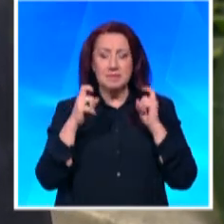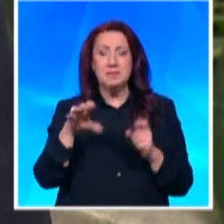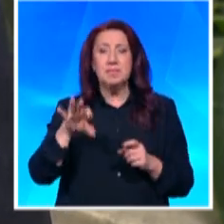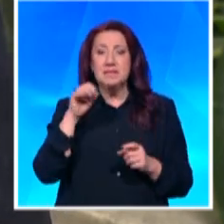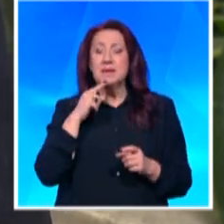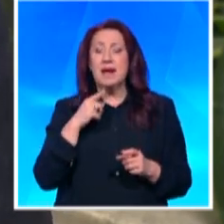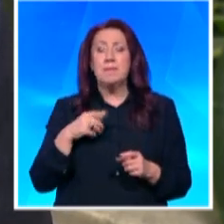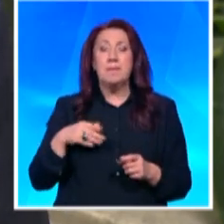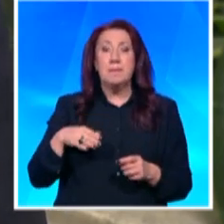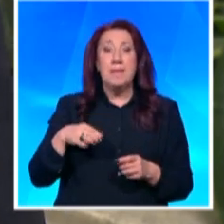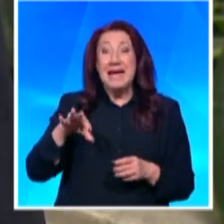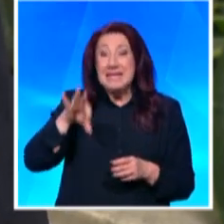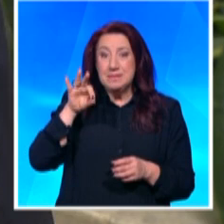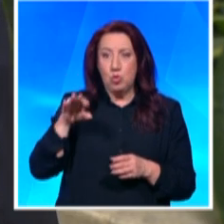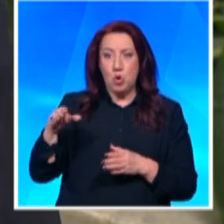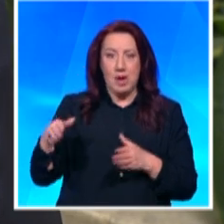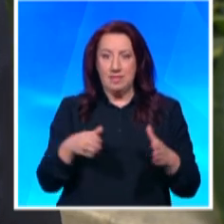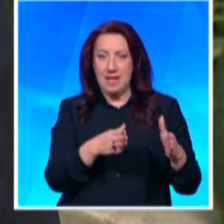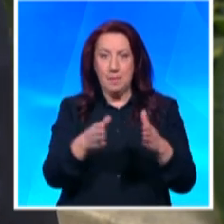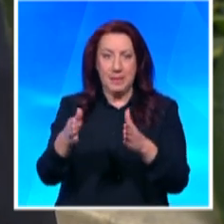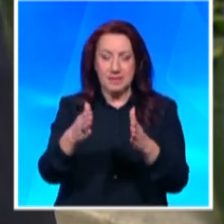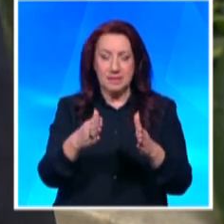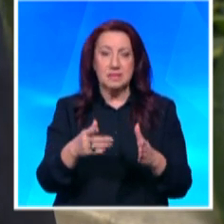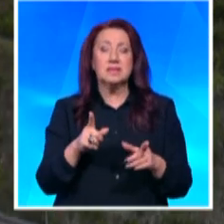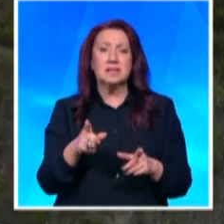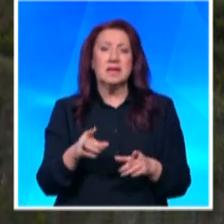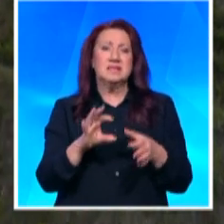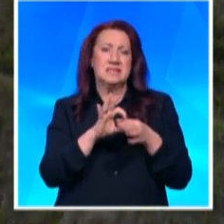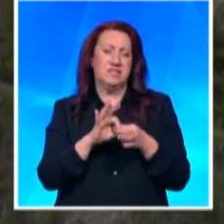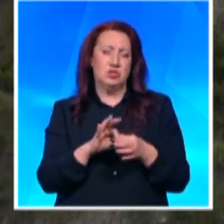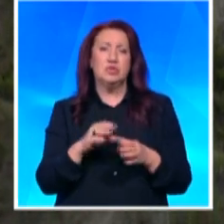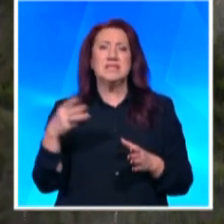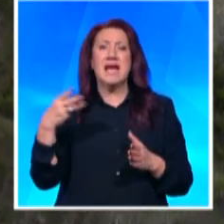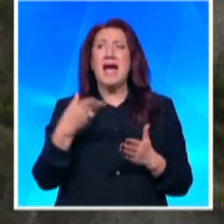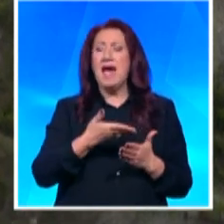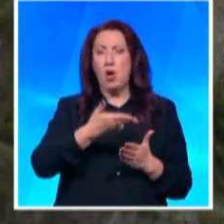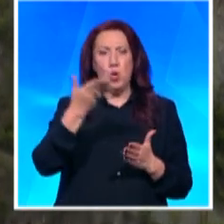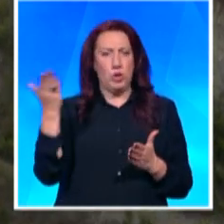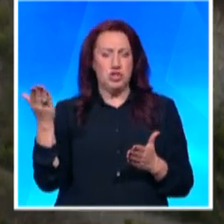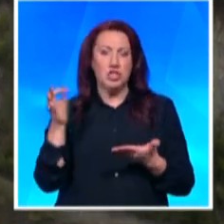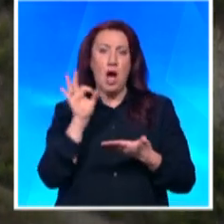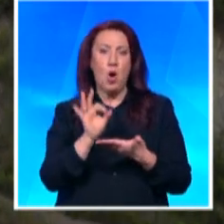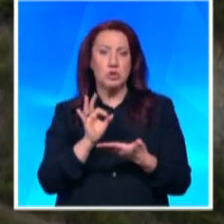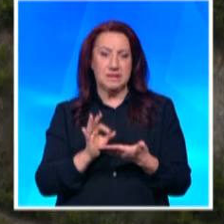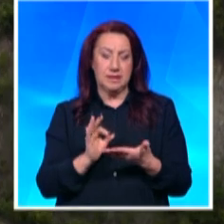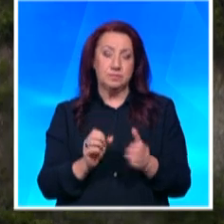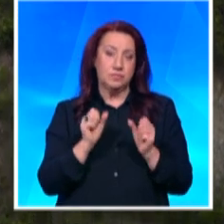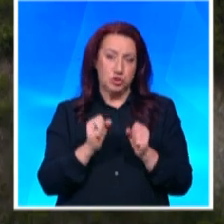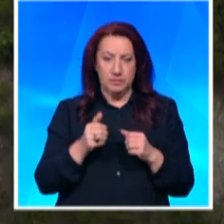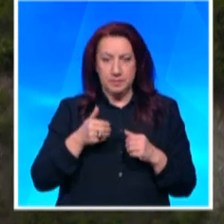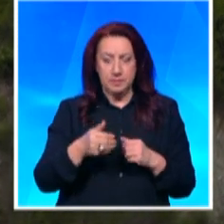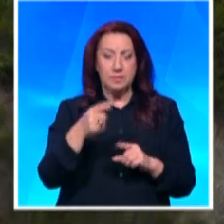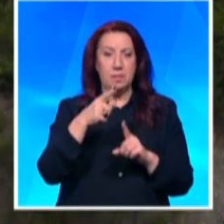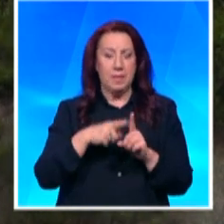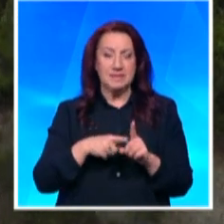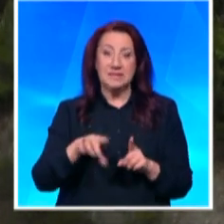основният мотив за избор на трасе ще бъде екологичната оценка. Очакванията са до месеци да бъде избрано окончателно трасе